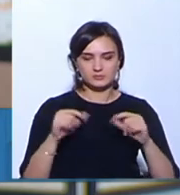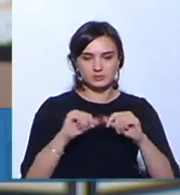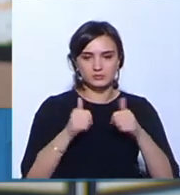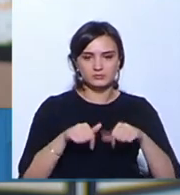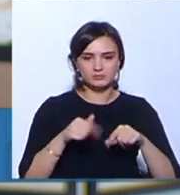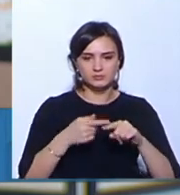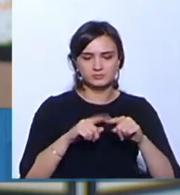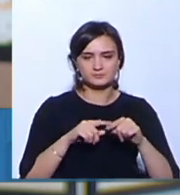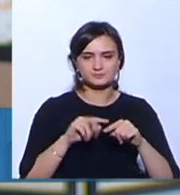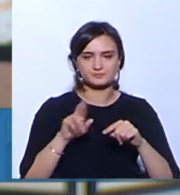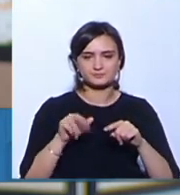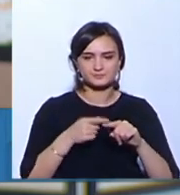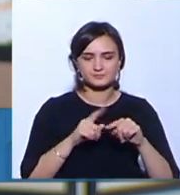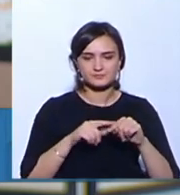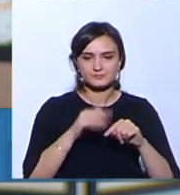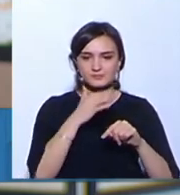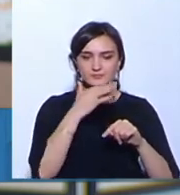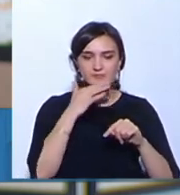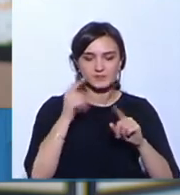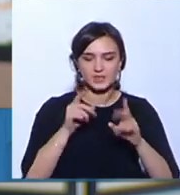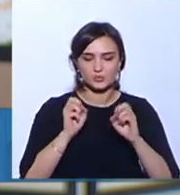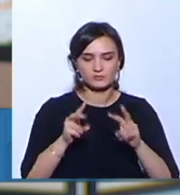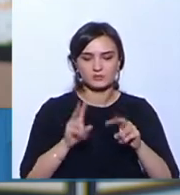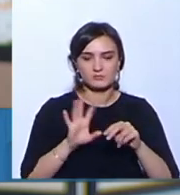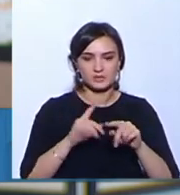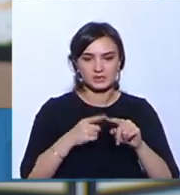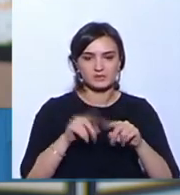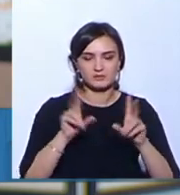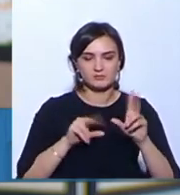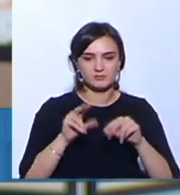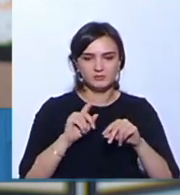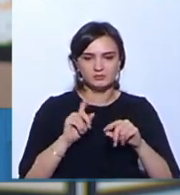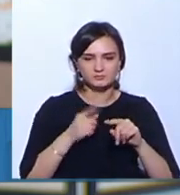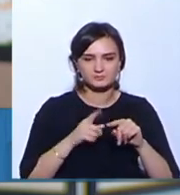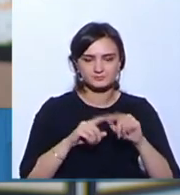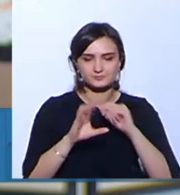მეთოდები და იმდენად უვნებლად ითვლება,